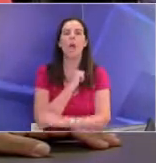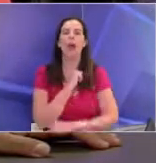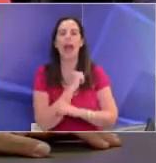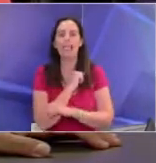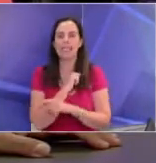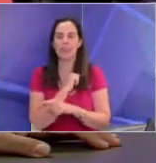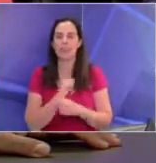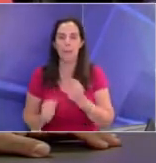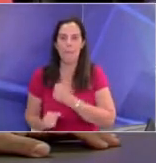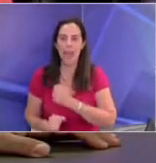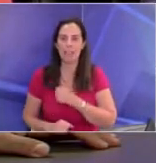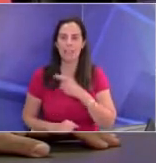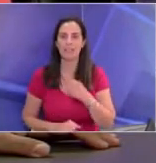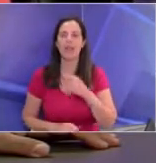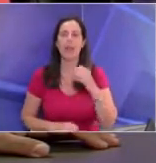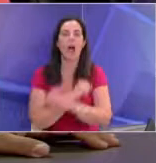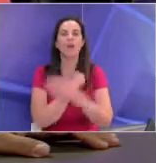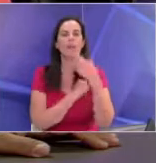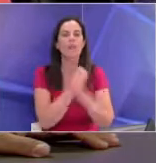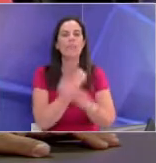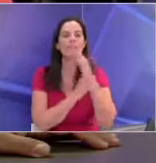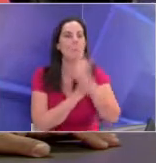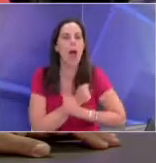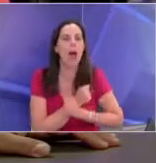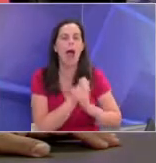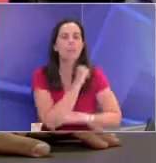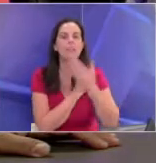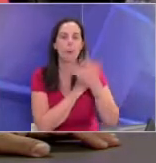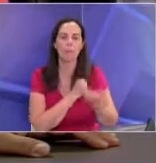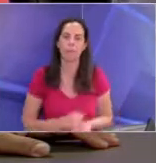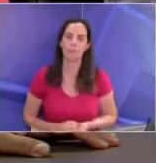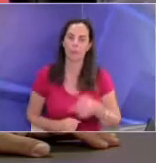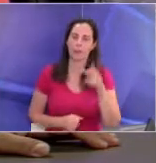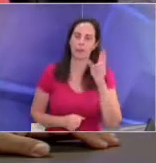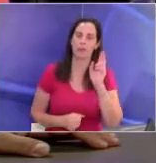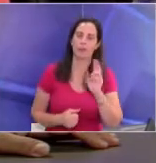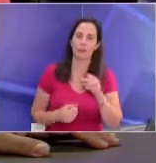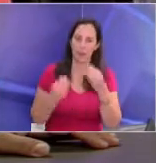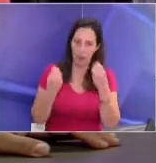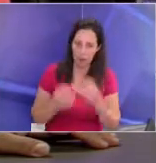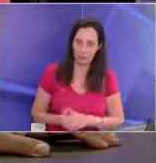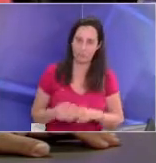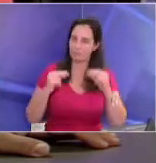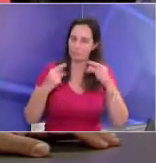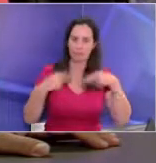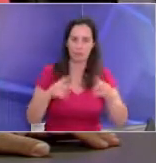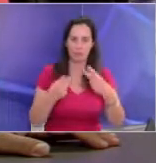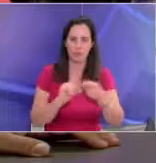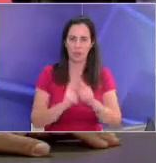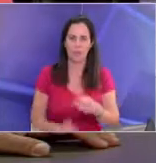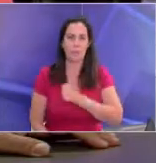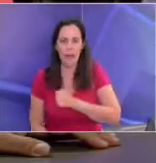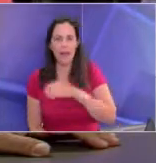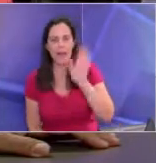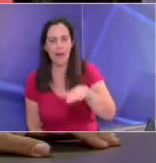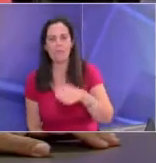אילן זה אוניברסיטה. ובוא אני אגיד לך יותר מזה. אוניברסיטה עברית. אבל לא, לא, לא. אוניברסיטה תל אביב. יש עוד מיליון אוניברסיטאות. ובר אילן. ובר אילן.